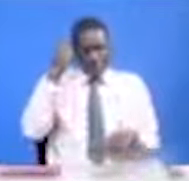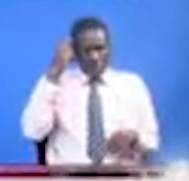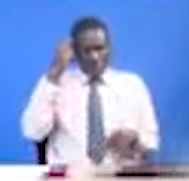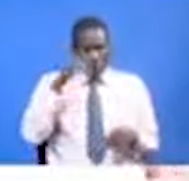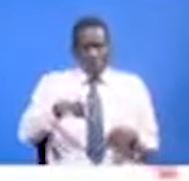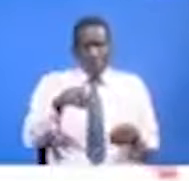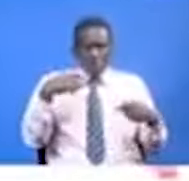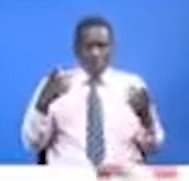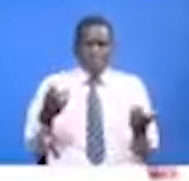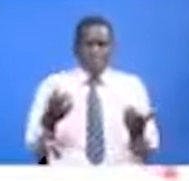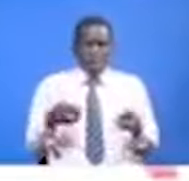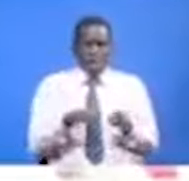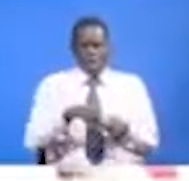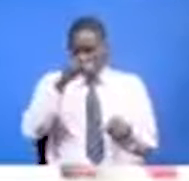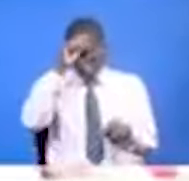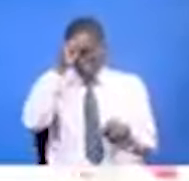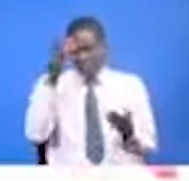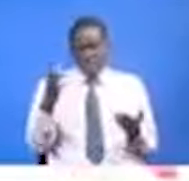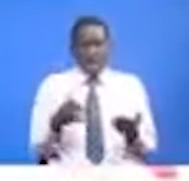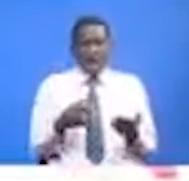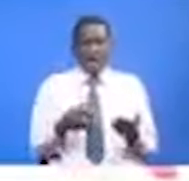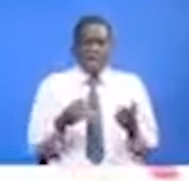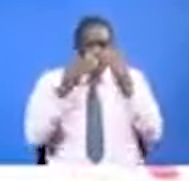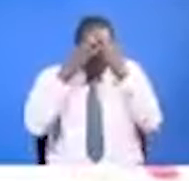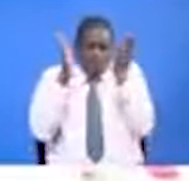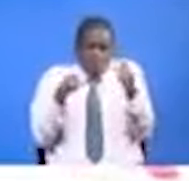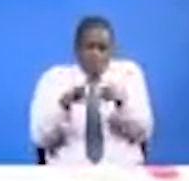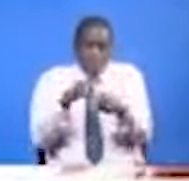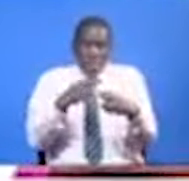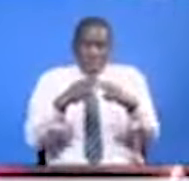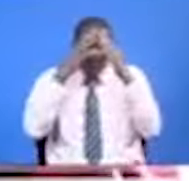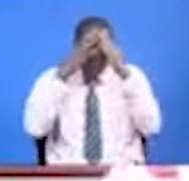watu wamekuwa kama zombi, wanaita zombi. Hawajijui jina lao unaitwa nani.